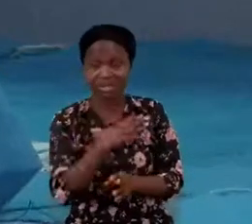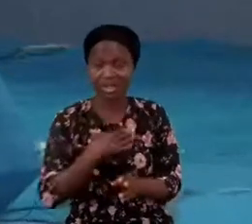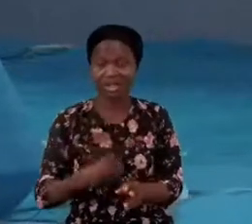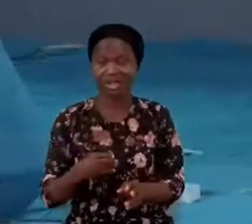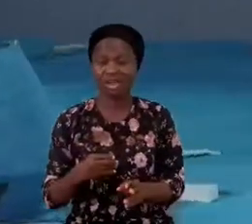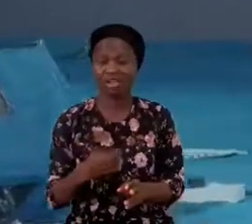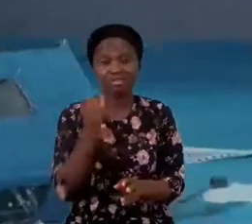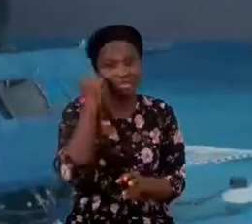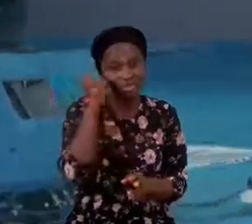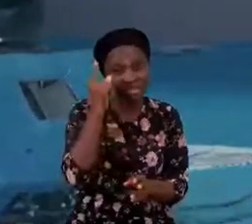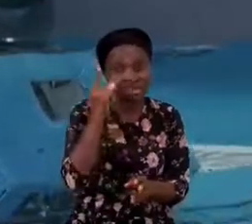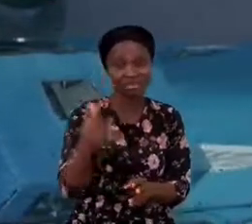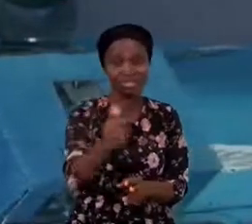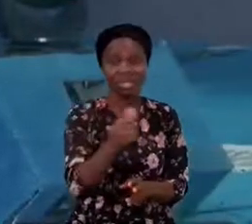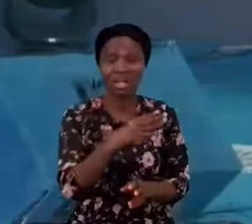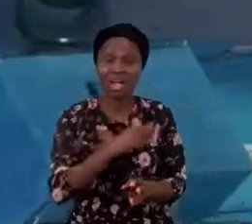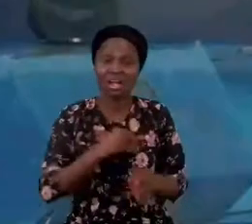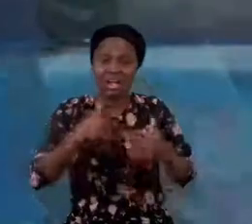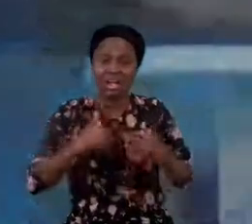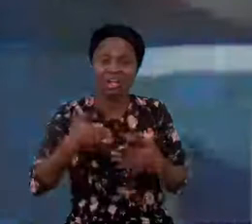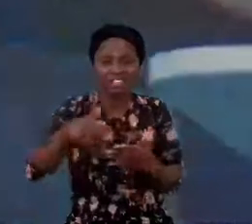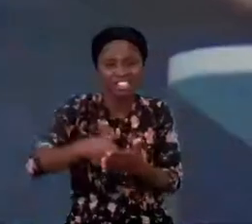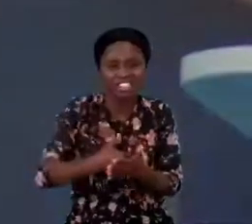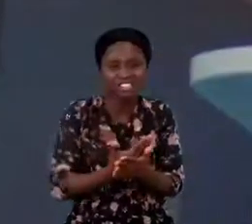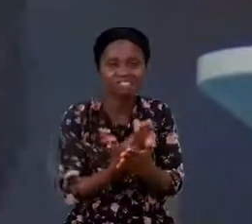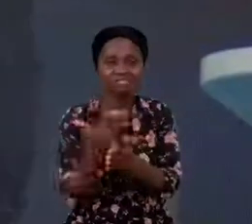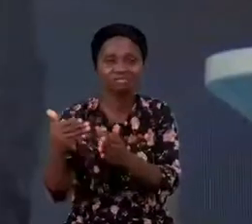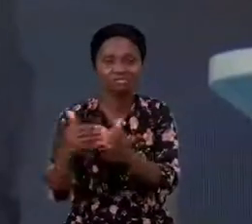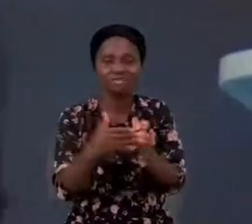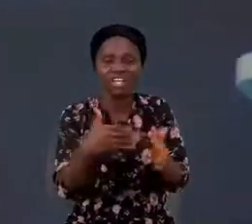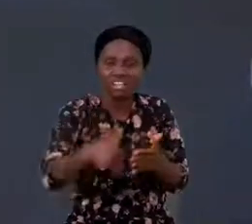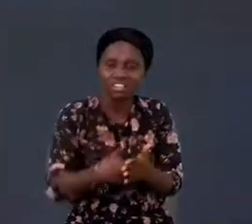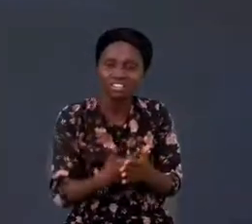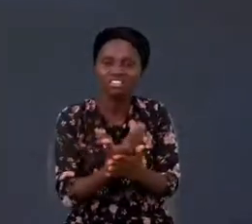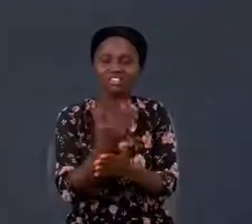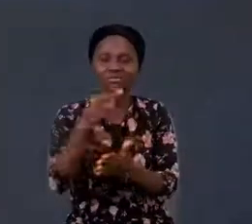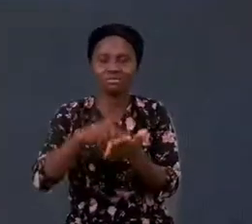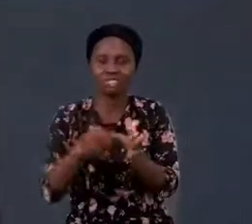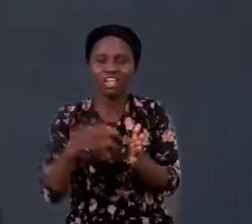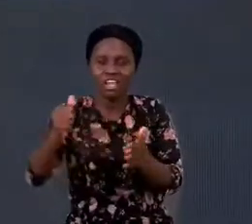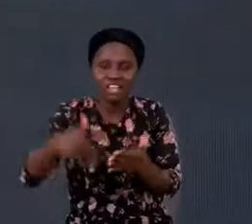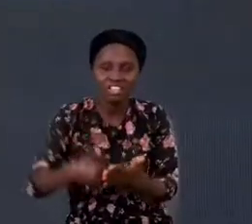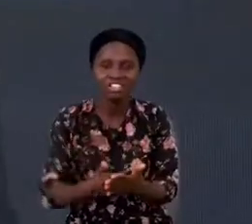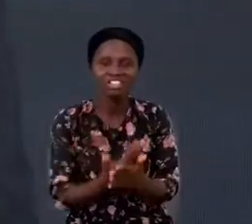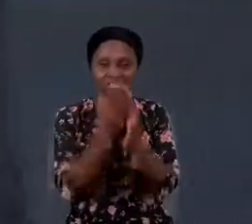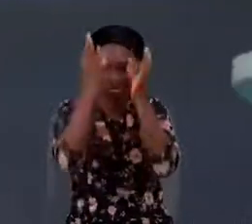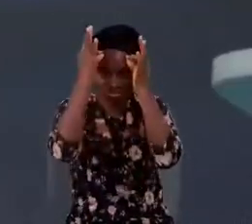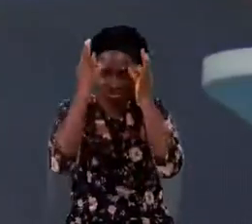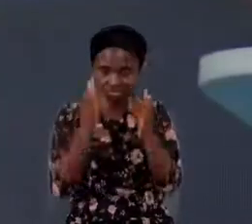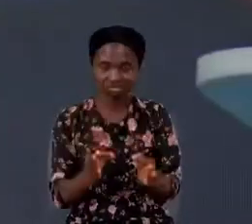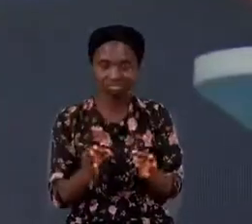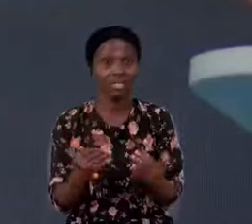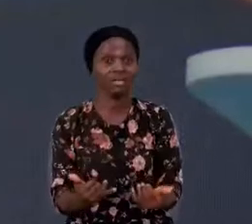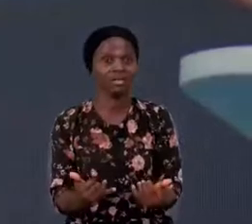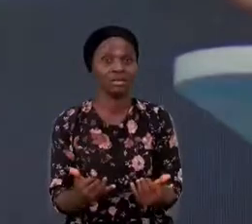décision, une nouvelle détermination, maintenant, je me définis.